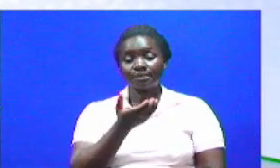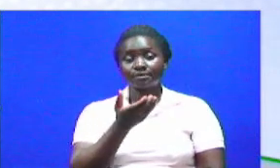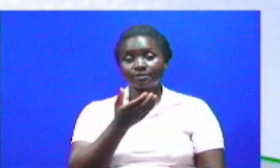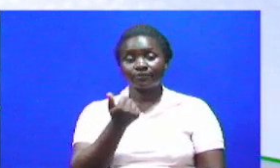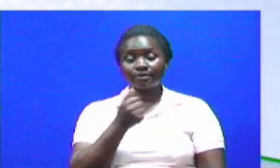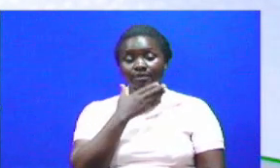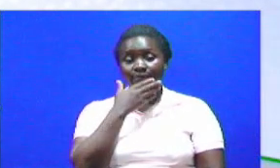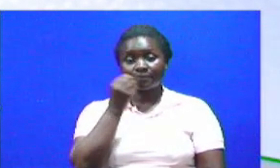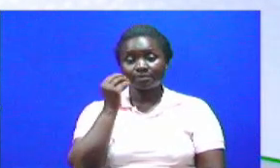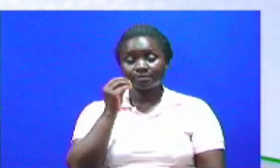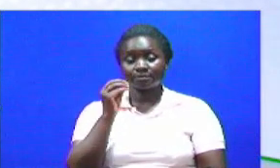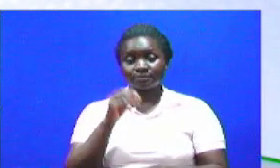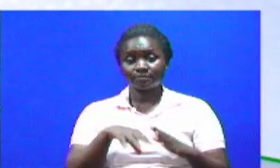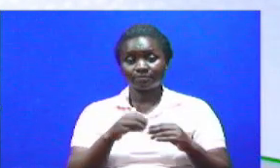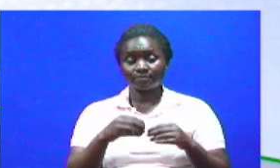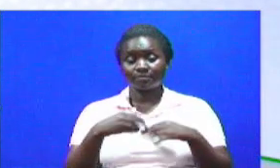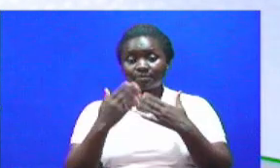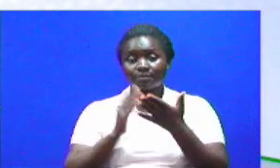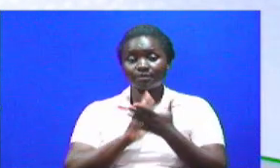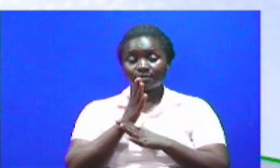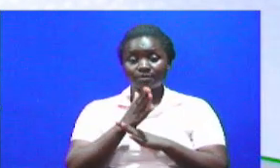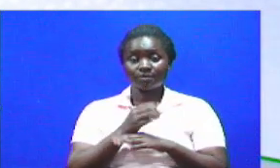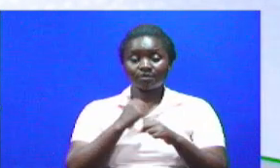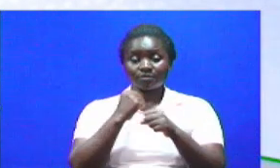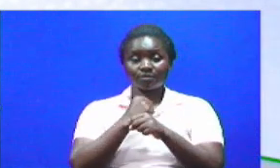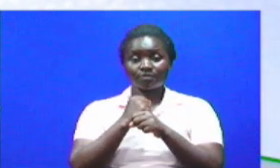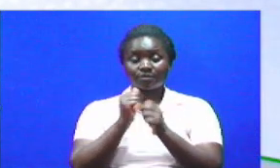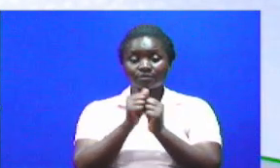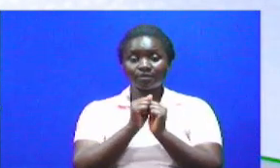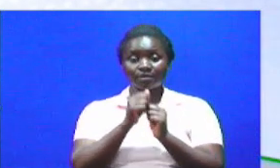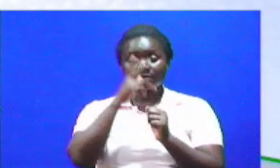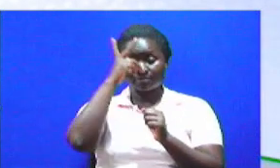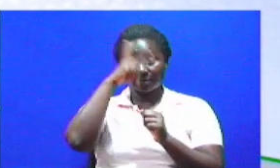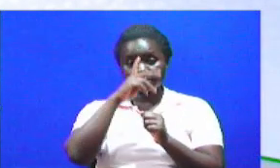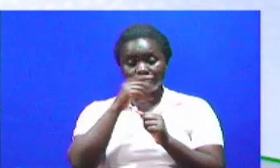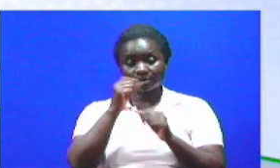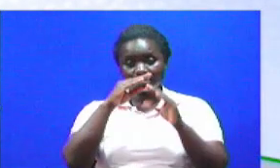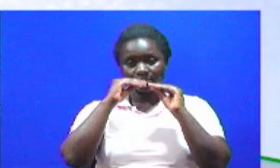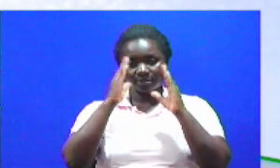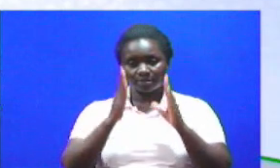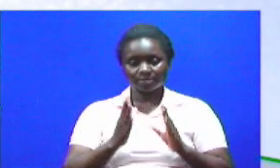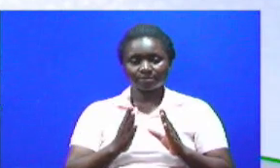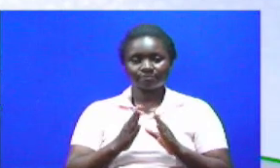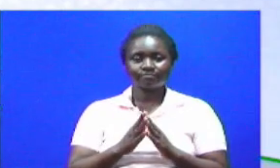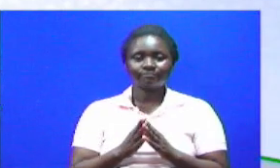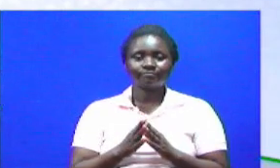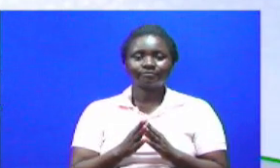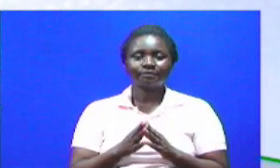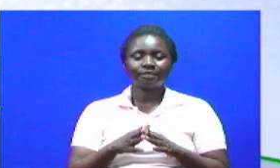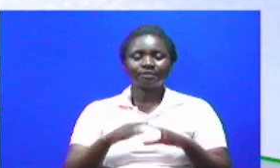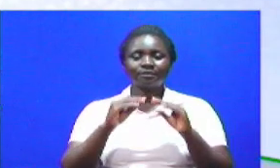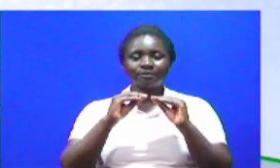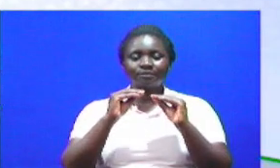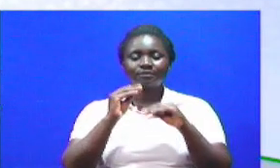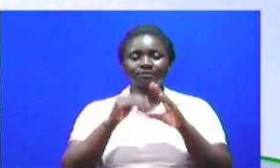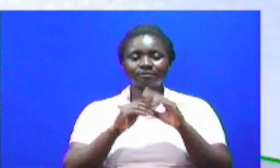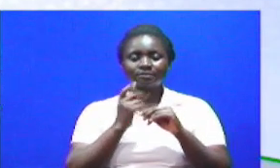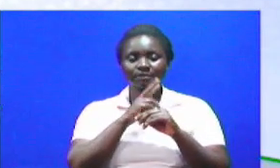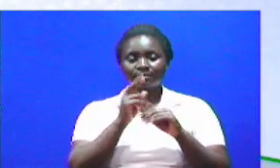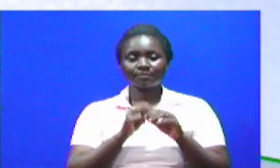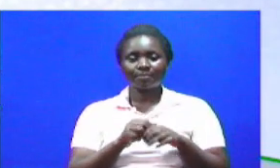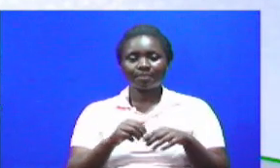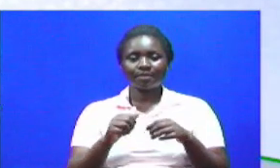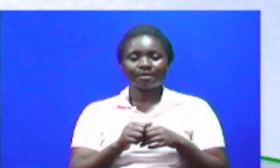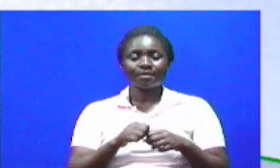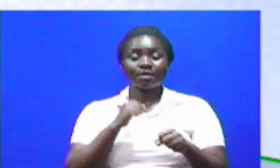nigaba kagocha kubwate kanano kubwatera na asega tiaba ibori abalimu na boigo abaoroki waspo igalire ila yogo chago kori ya